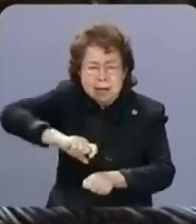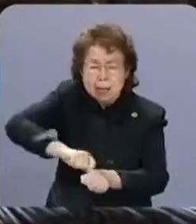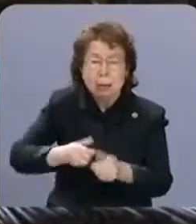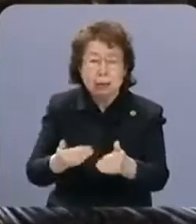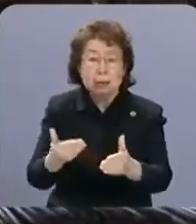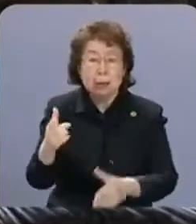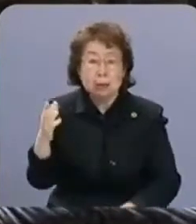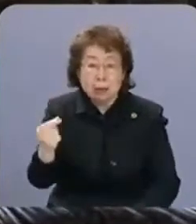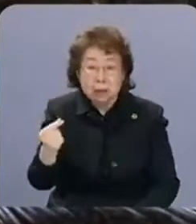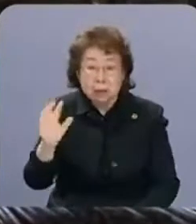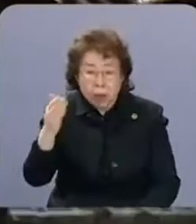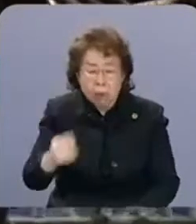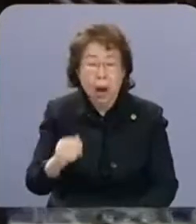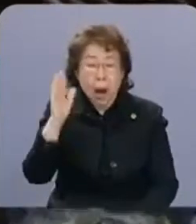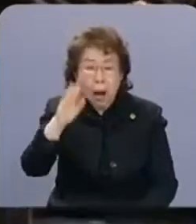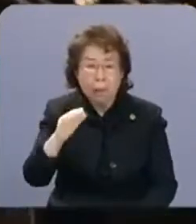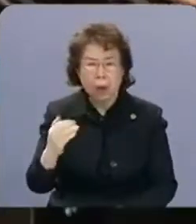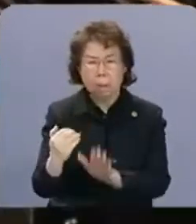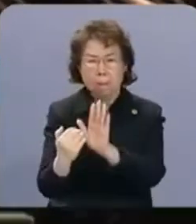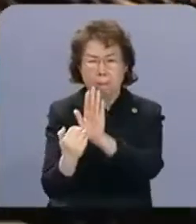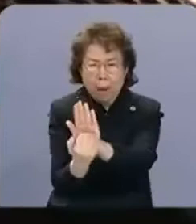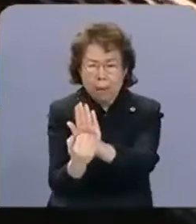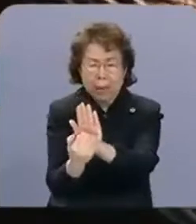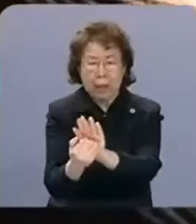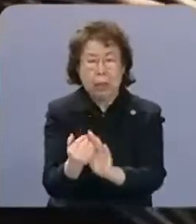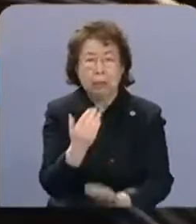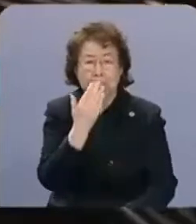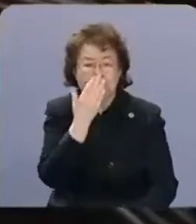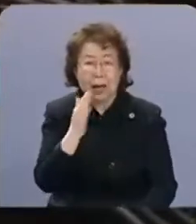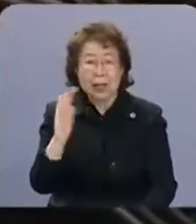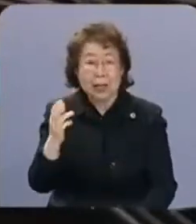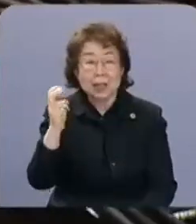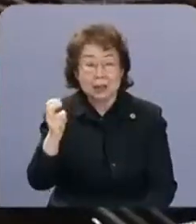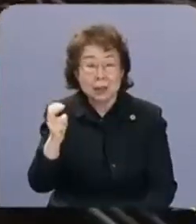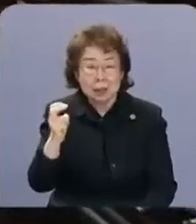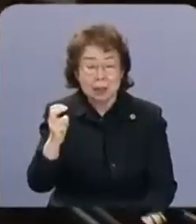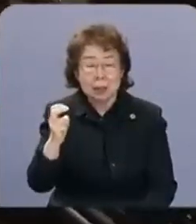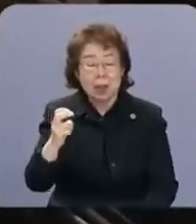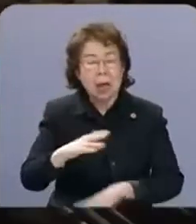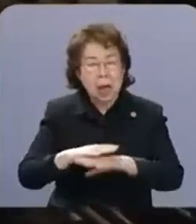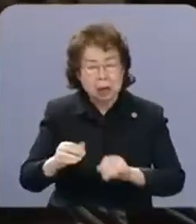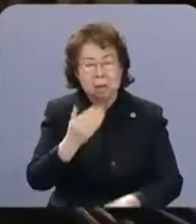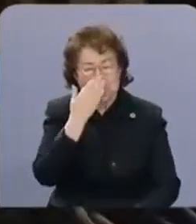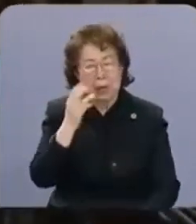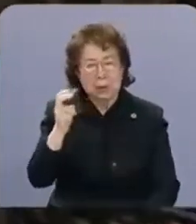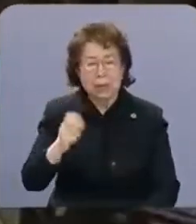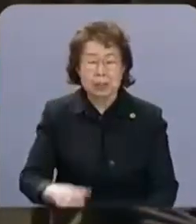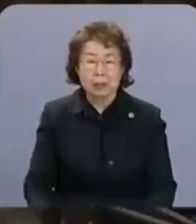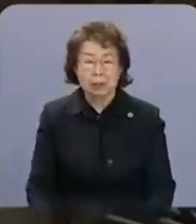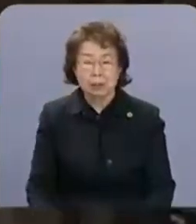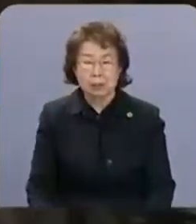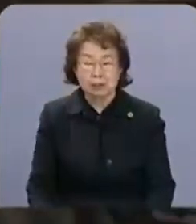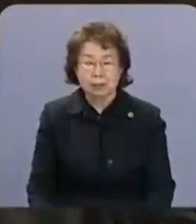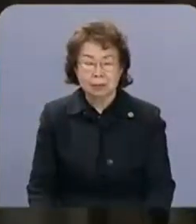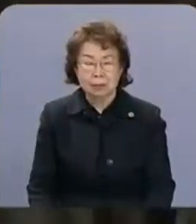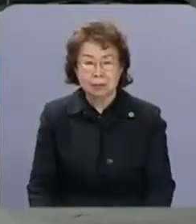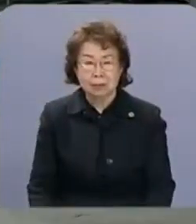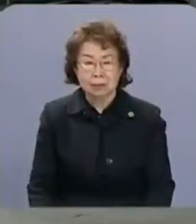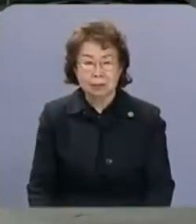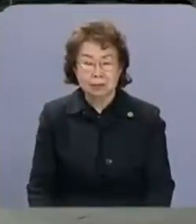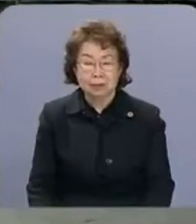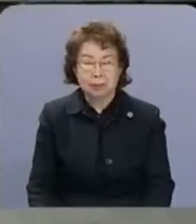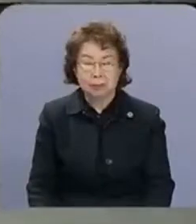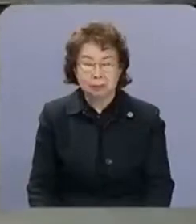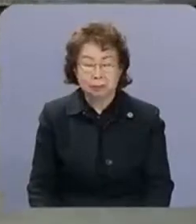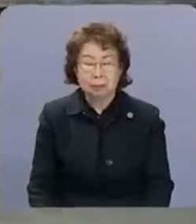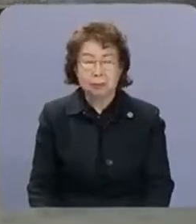앞으로의 조미란 하고 내 이런게 좀 예방되고 1 좀 해결 될 수 있지 않을까 하는 생각이 좀 되게 하거든요